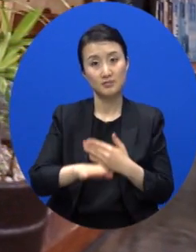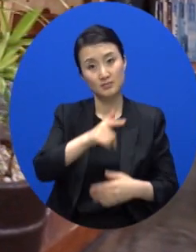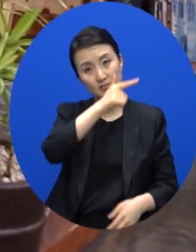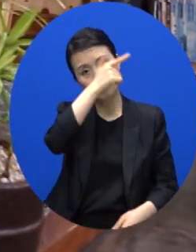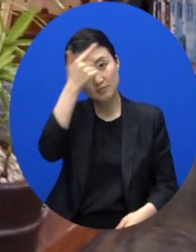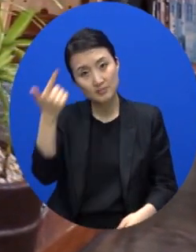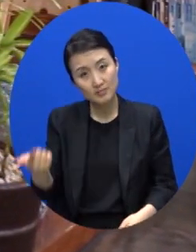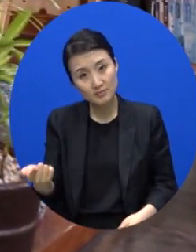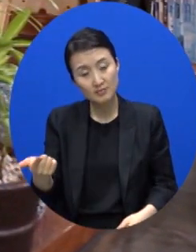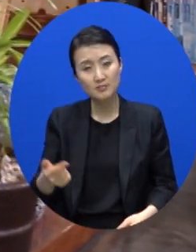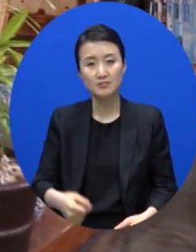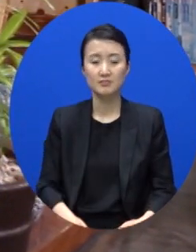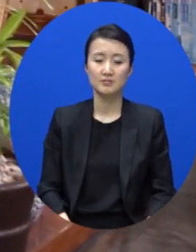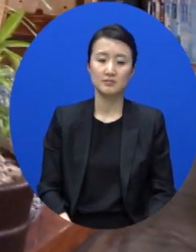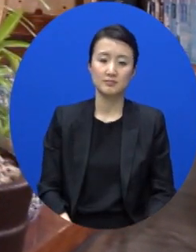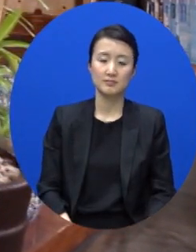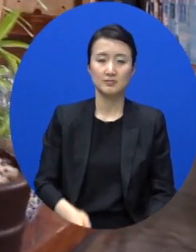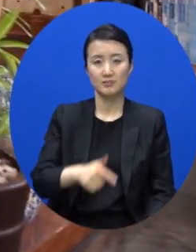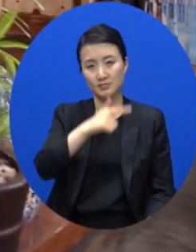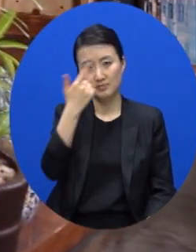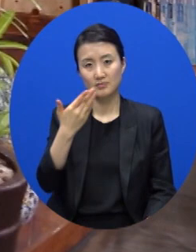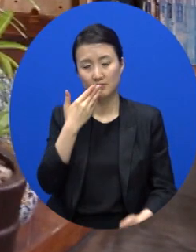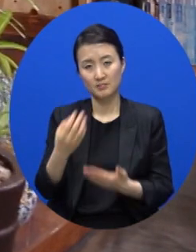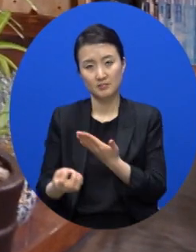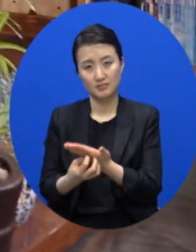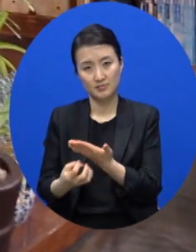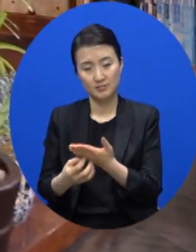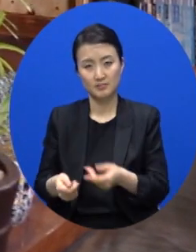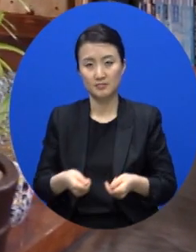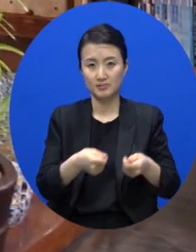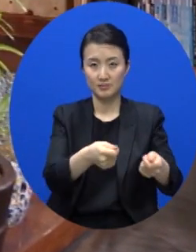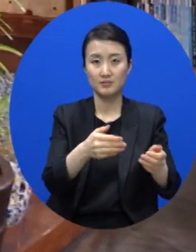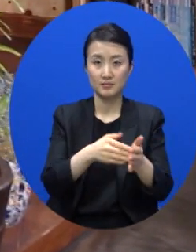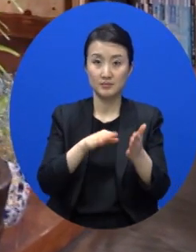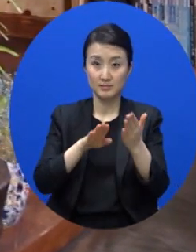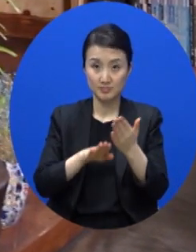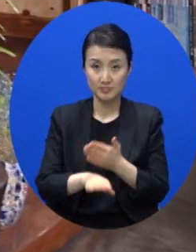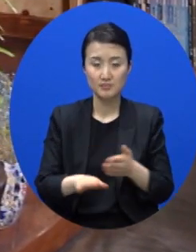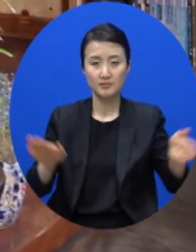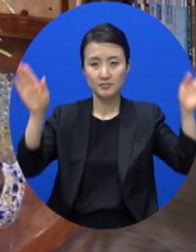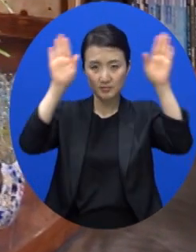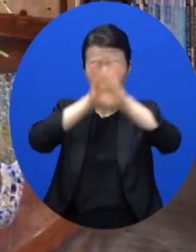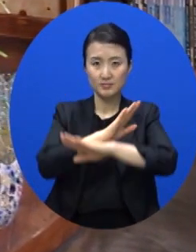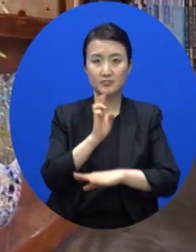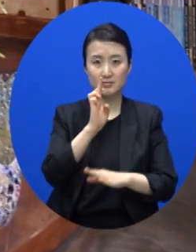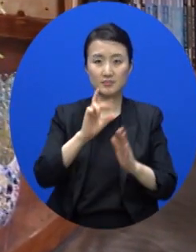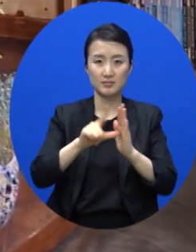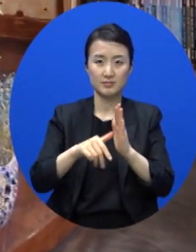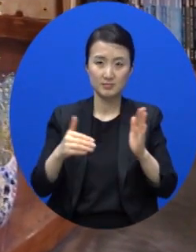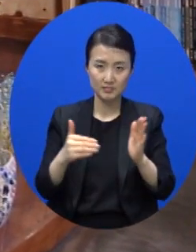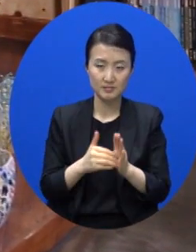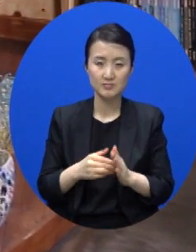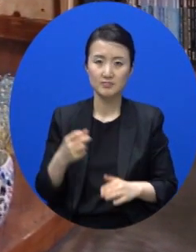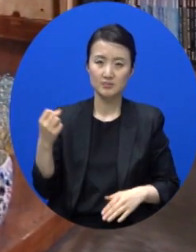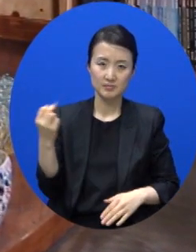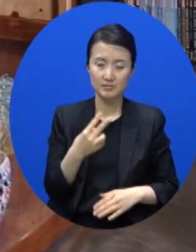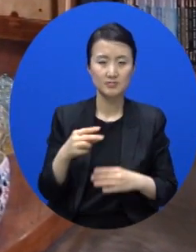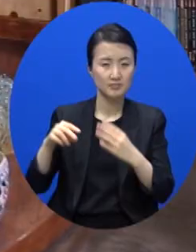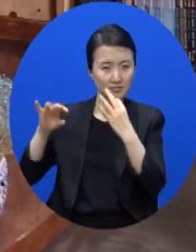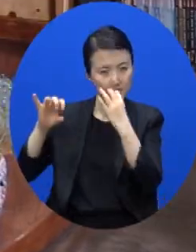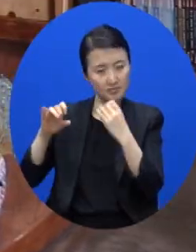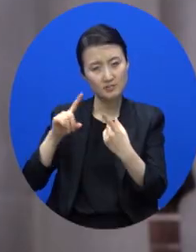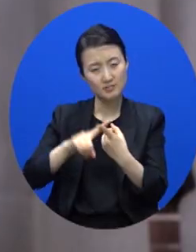하면 저녁 지어서 저녁 먹고 저녁 12시까지 대금 또 공부를